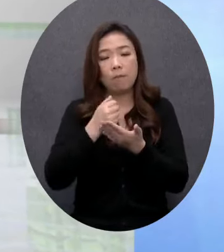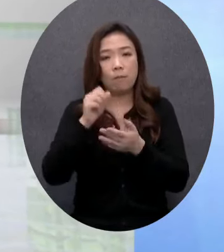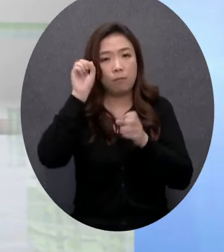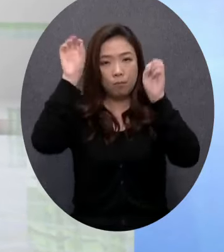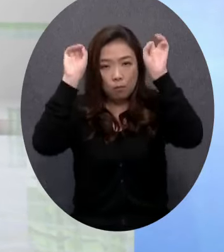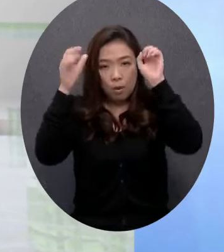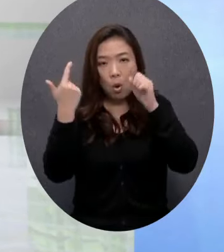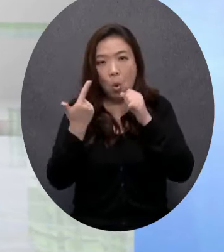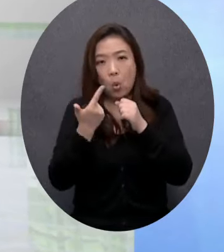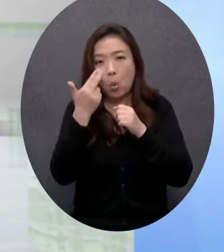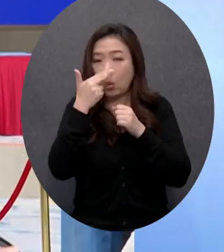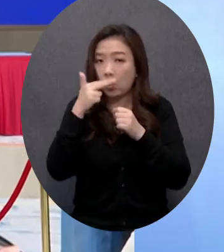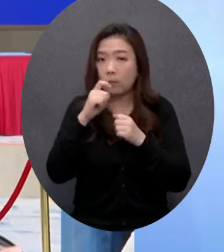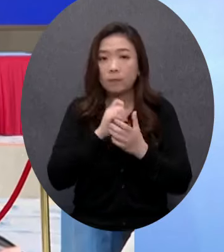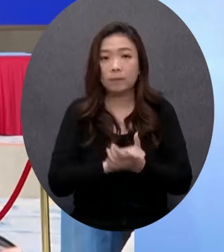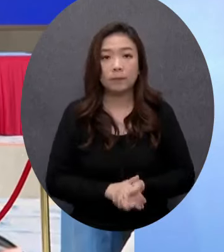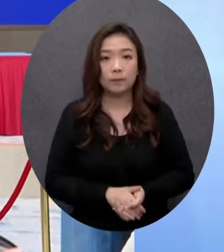亮点。